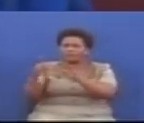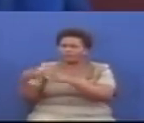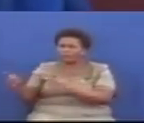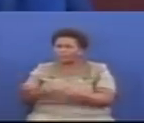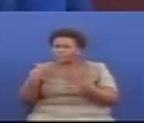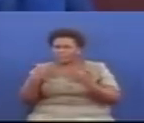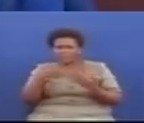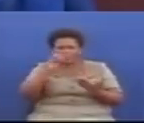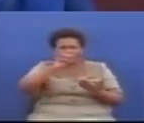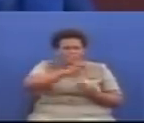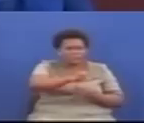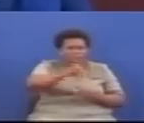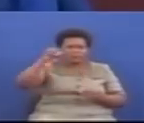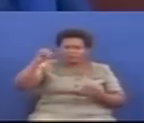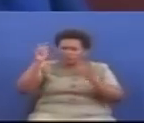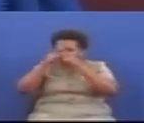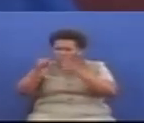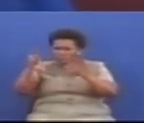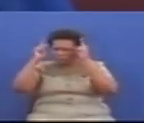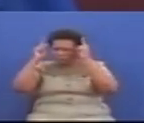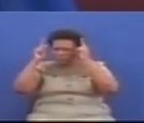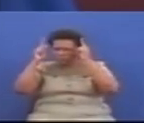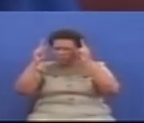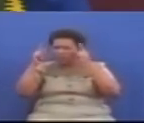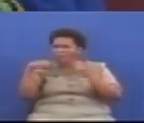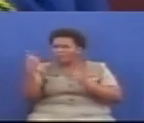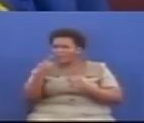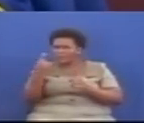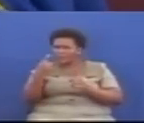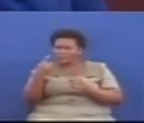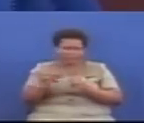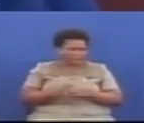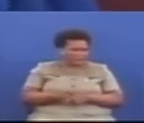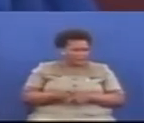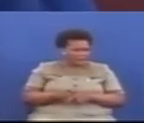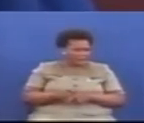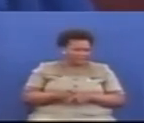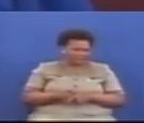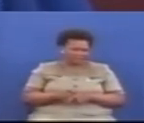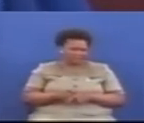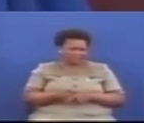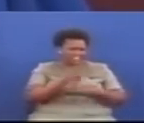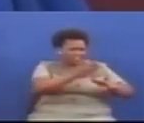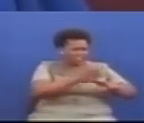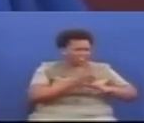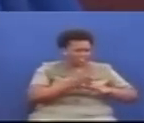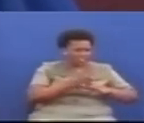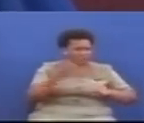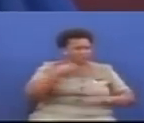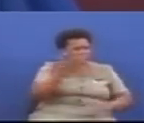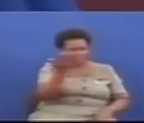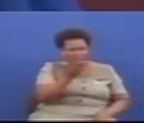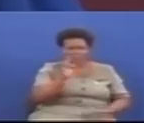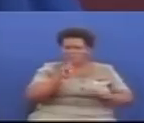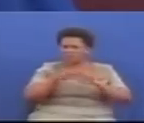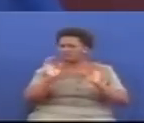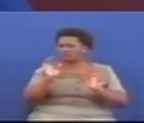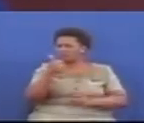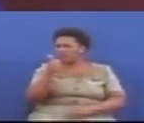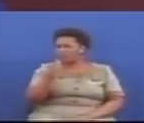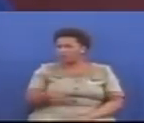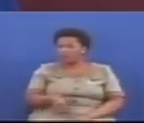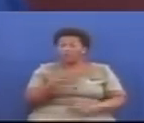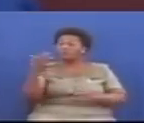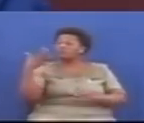chuo peke yake kikaenda wizara hii alafu shirika lenyewe likawa wizara nyingine, itakuwa ni kitu kidogo kijakaa sawa sawa. Litakapoenda